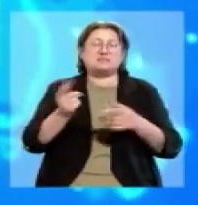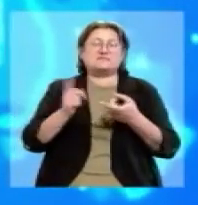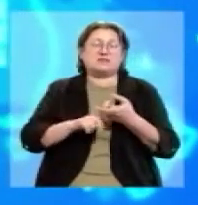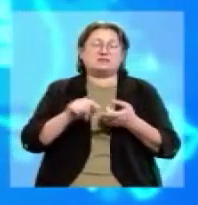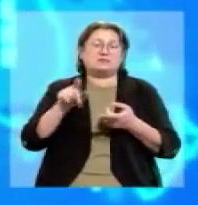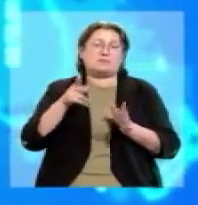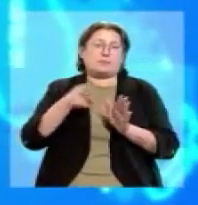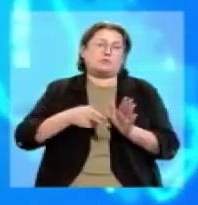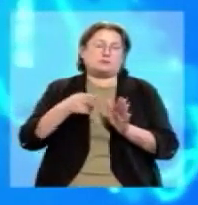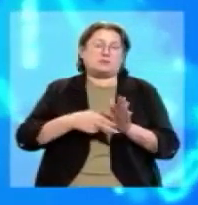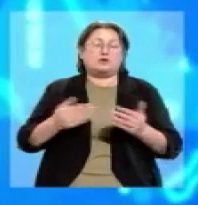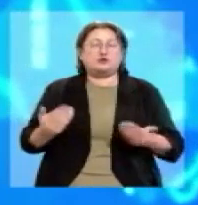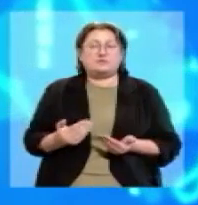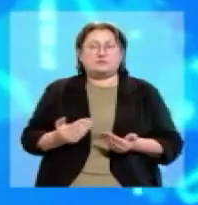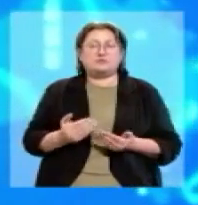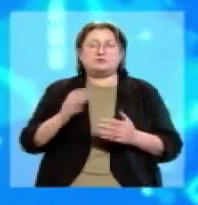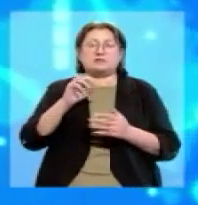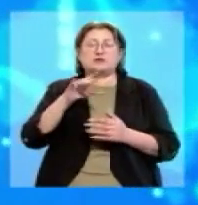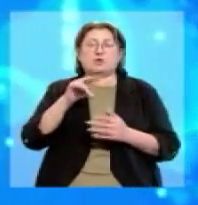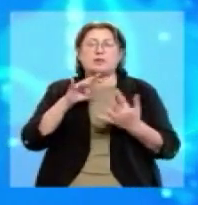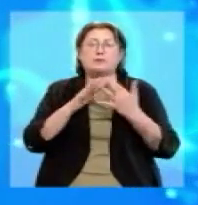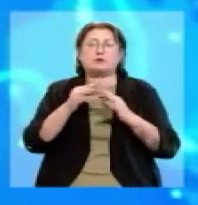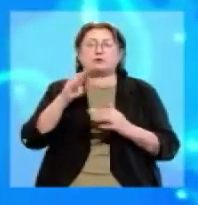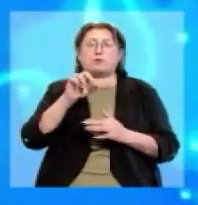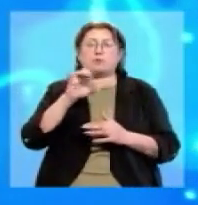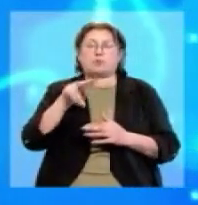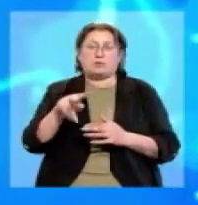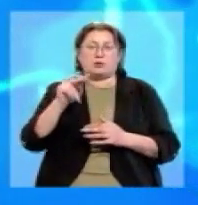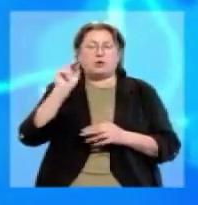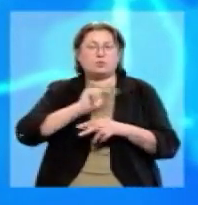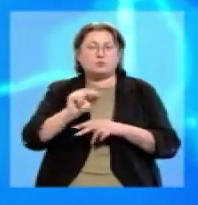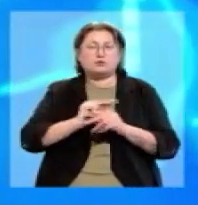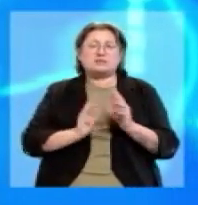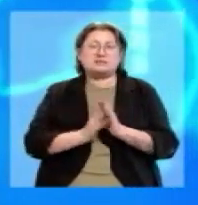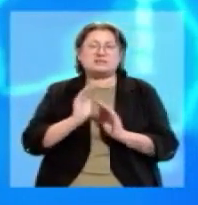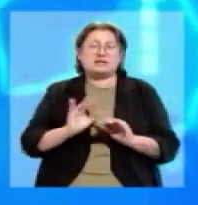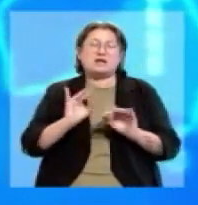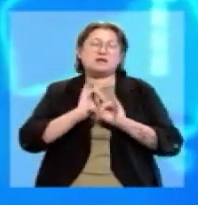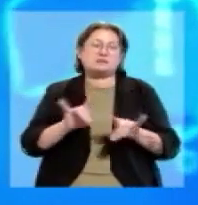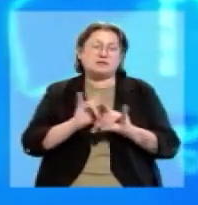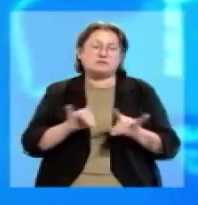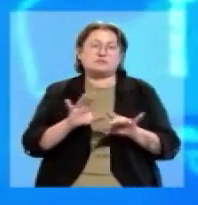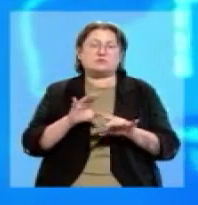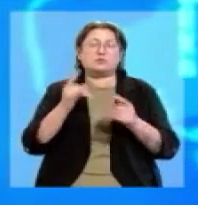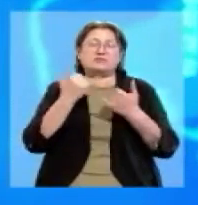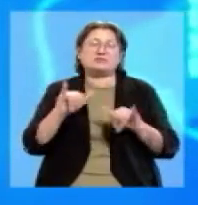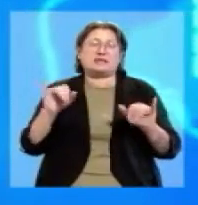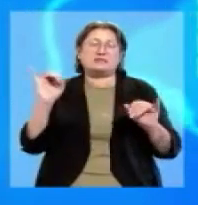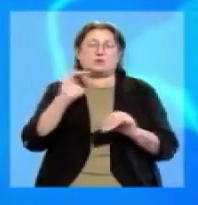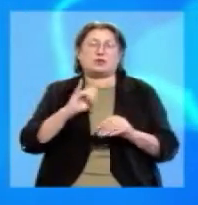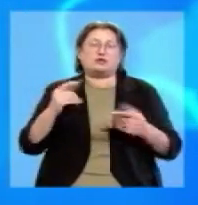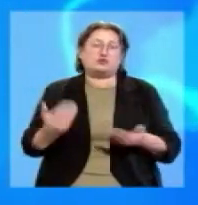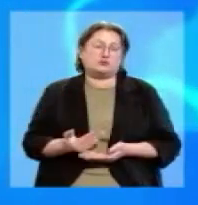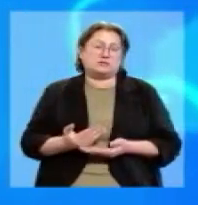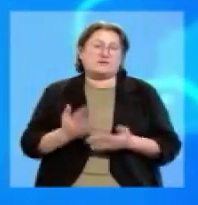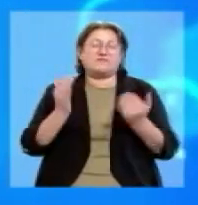связана с поездами. Живут они в станционном поселке Тобол, учат подрастающее поколение и рассказывают удивительные истории жизни.